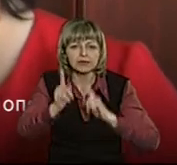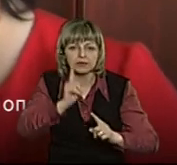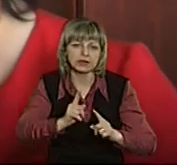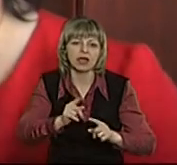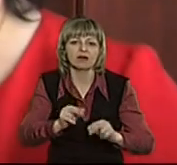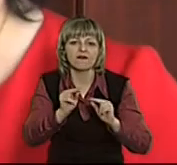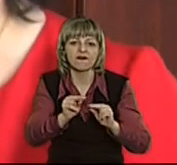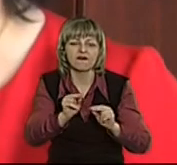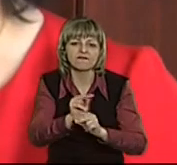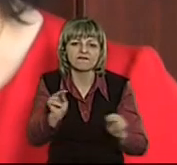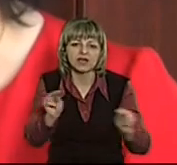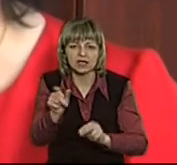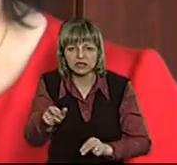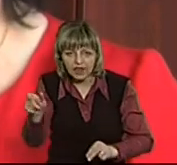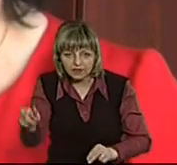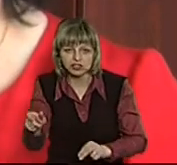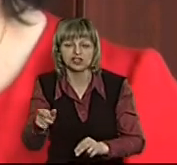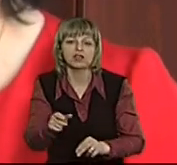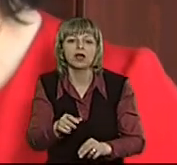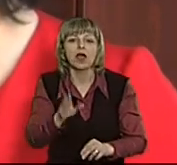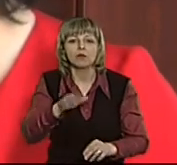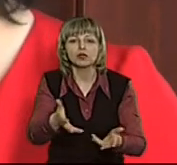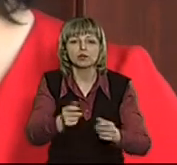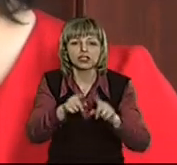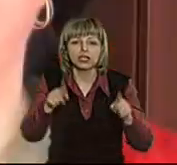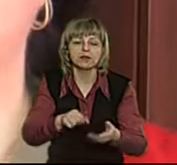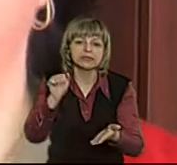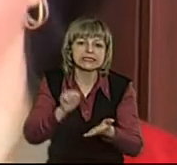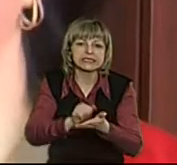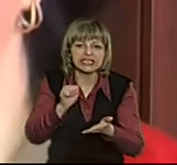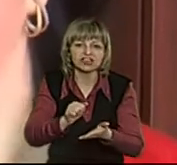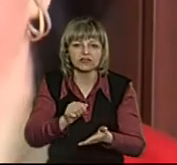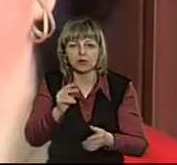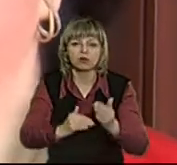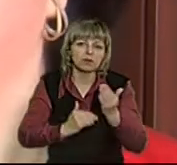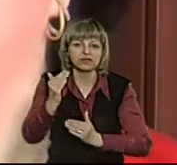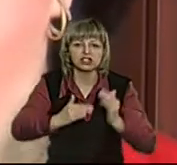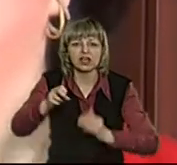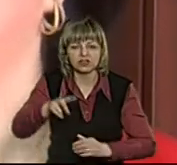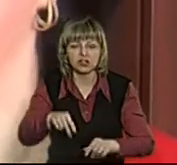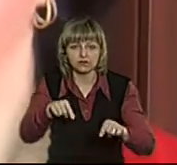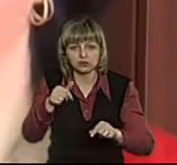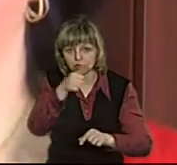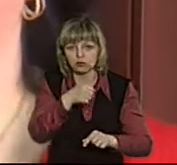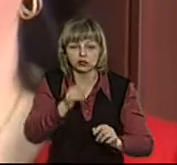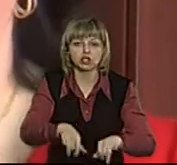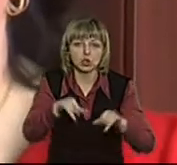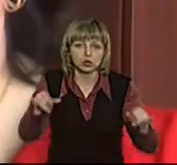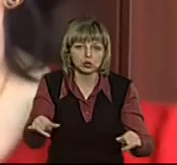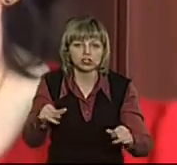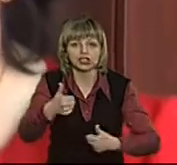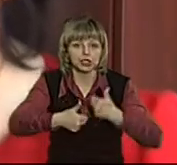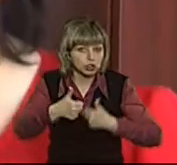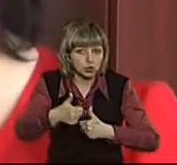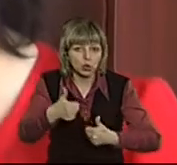по закінченню якого вони отримують сертифікати про підвищення кваліфікації. Цьогоріч ми розширили межі конкурсу.